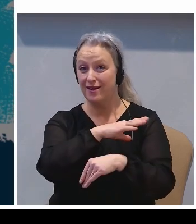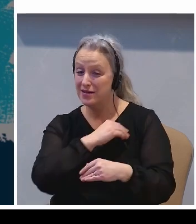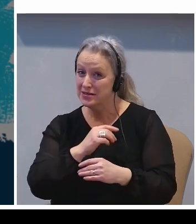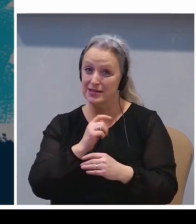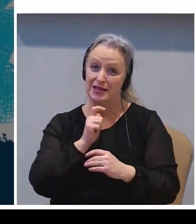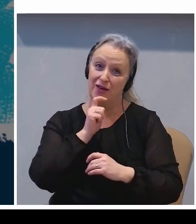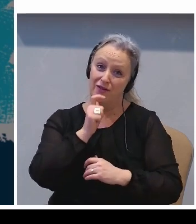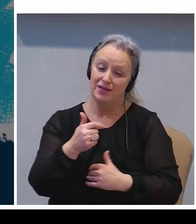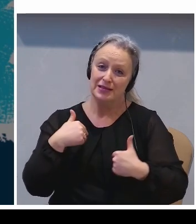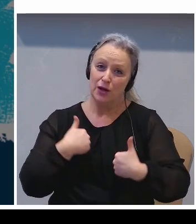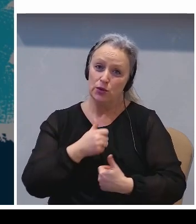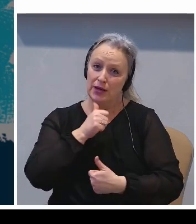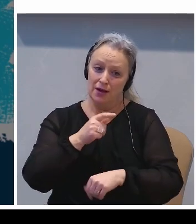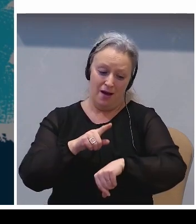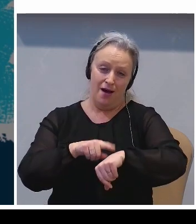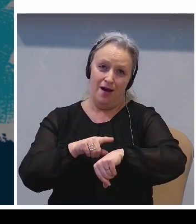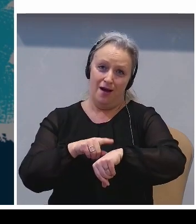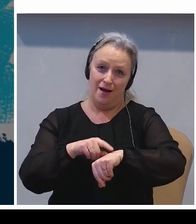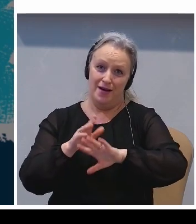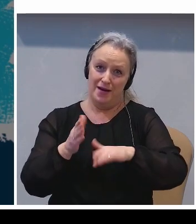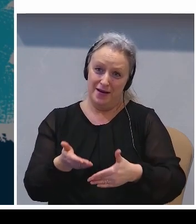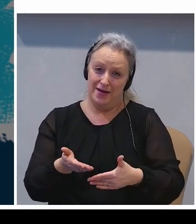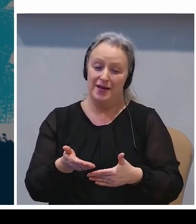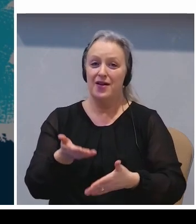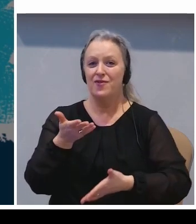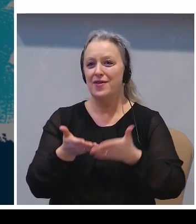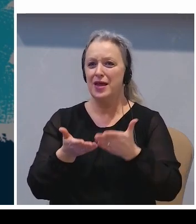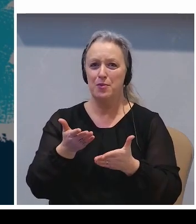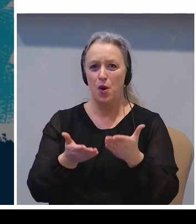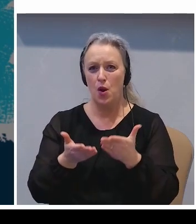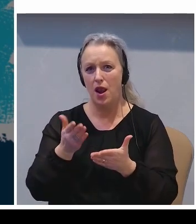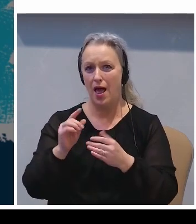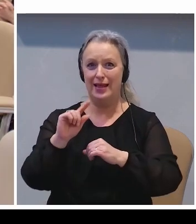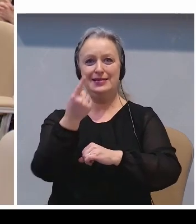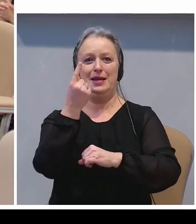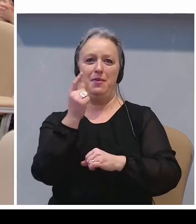kahjuks võimalik vastata. Võtame ehk käsile esimese.